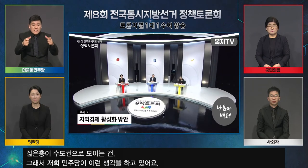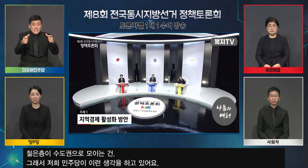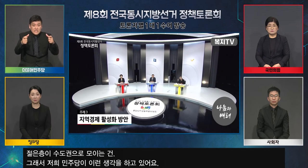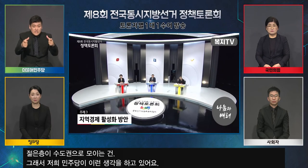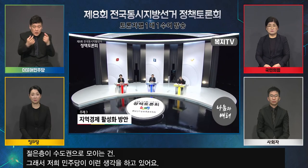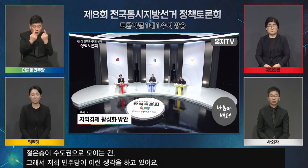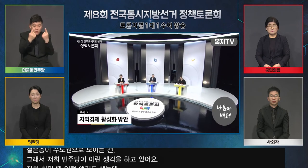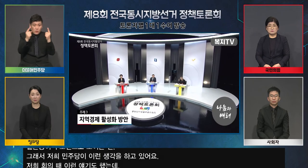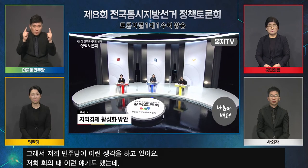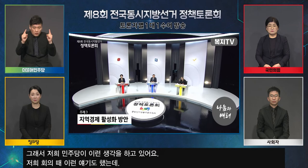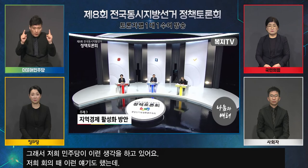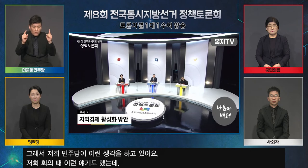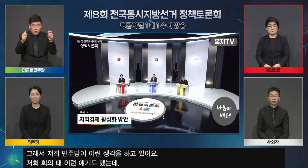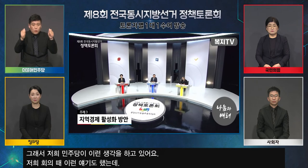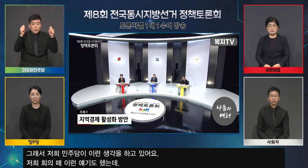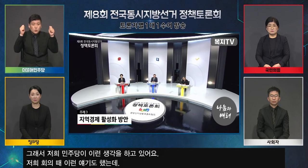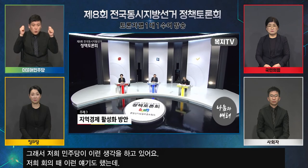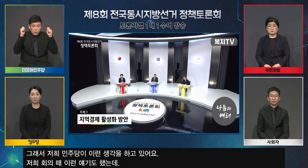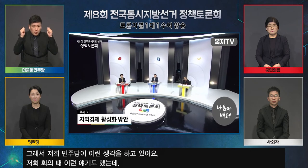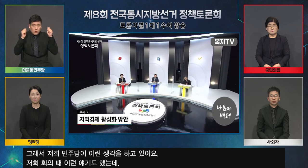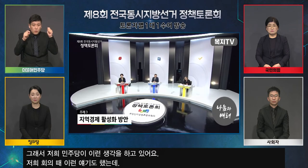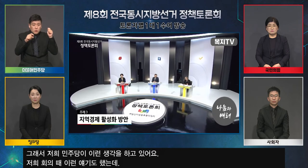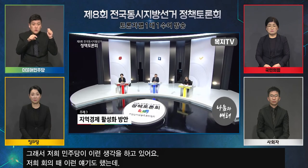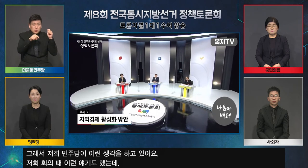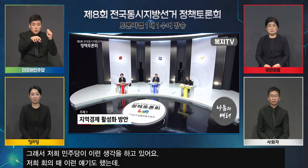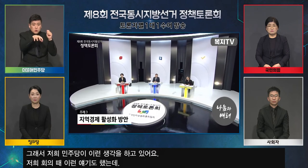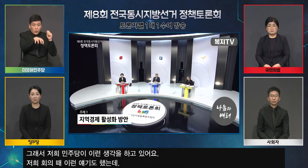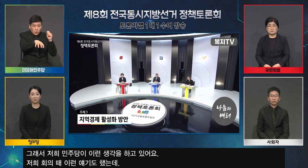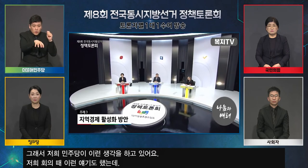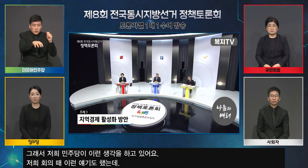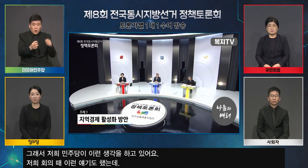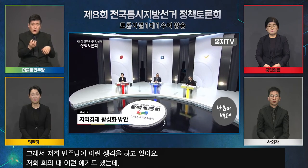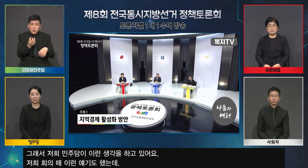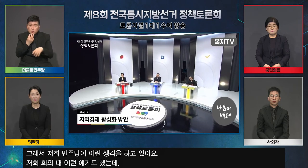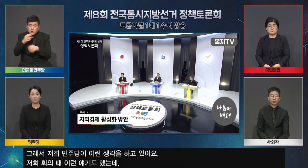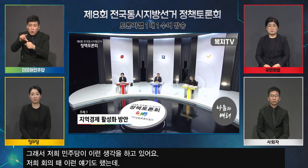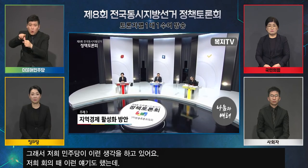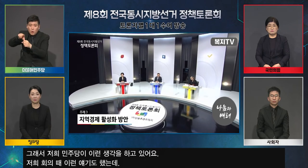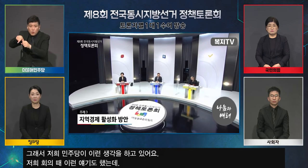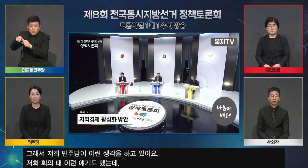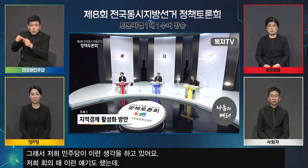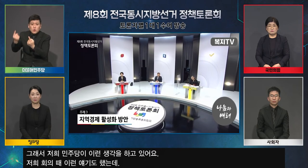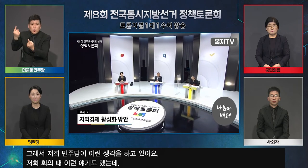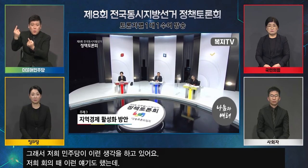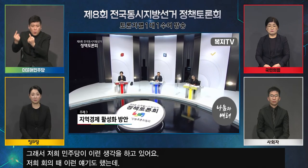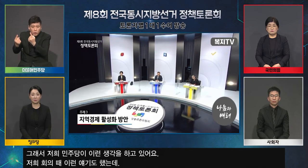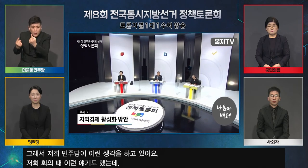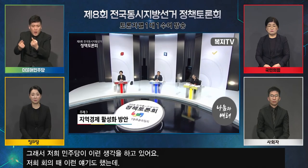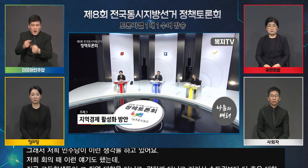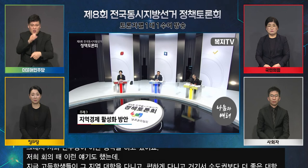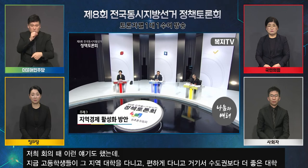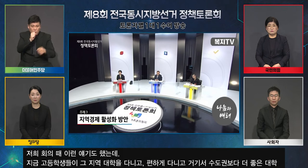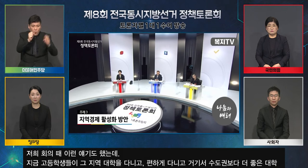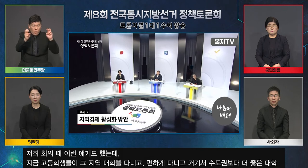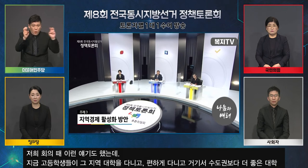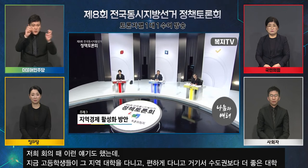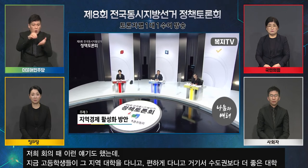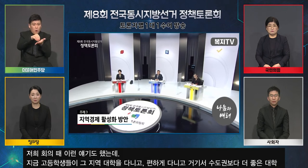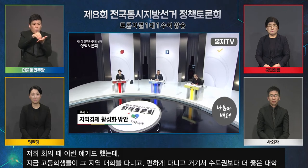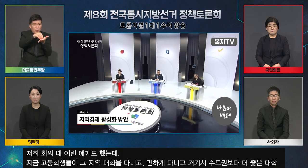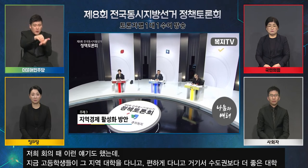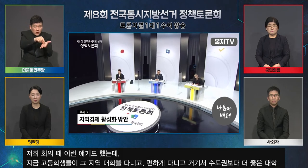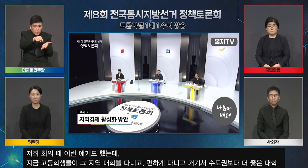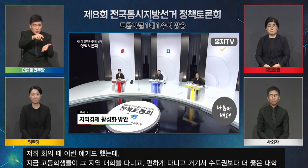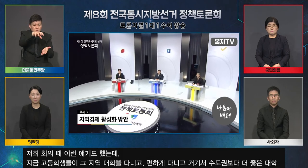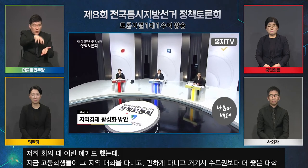다니고 편하게 다니고 거기서 수도권에 보다 더 좋은 대학교육을 받고 거기에 기업이 있고 거기가 고향이 되고 삶의